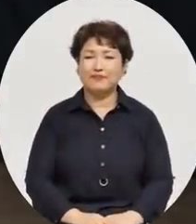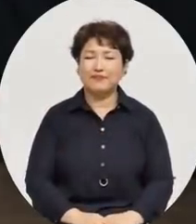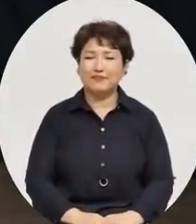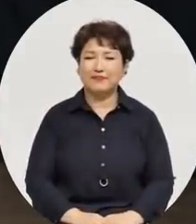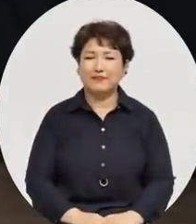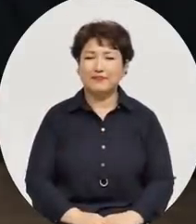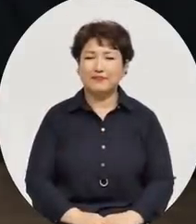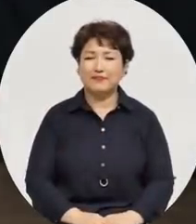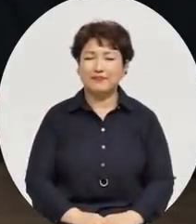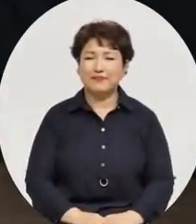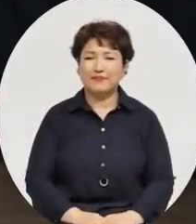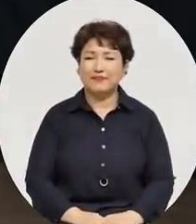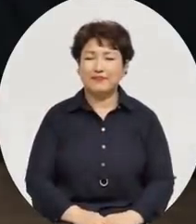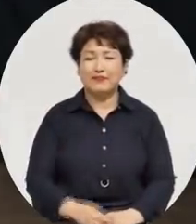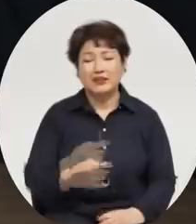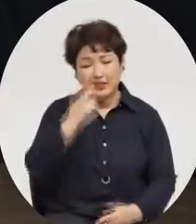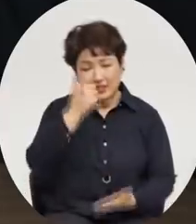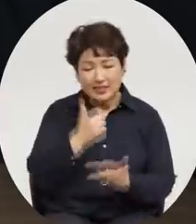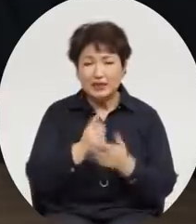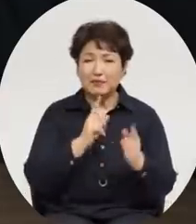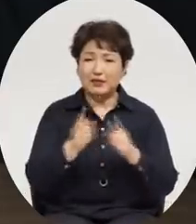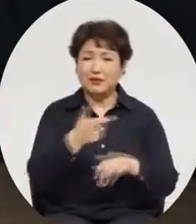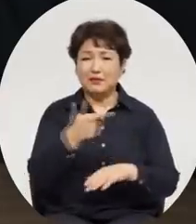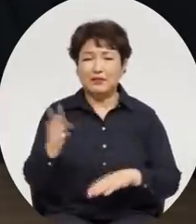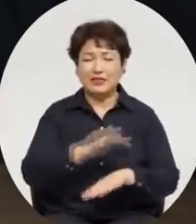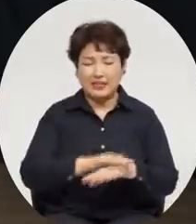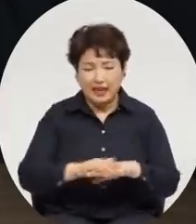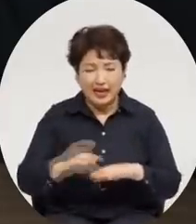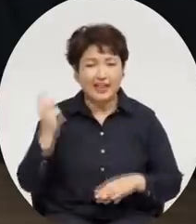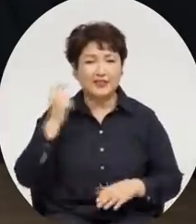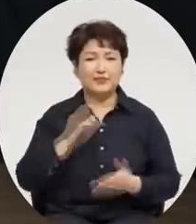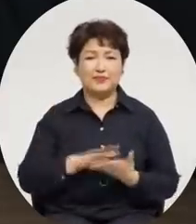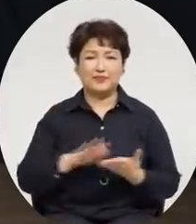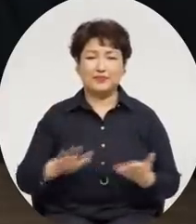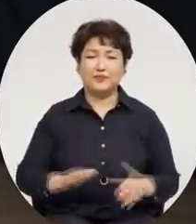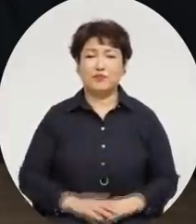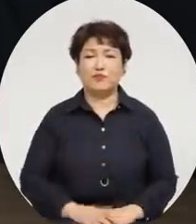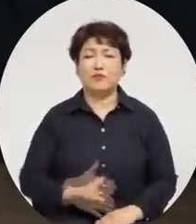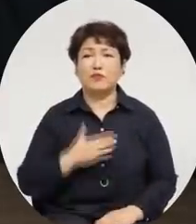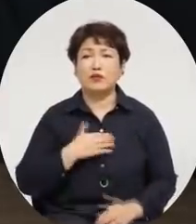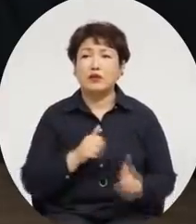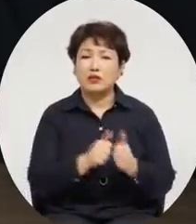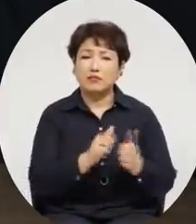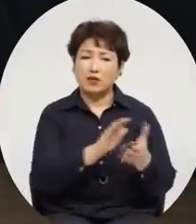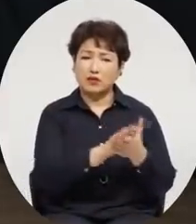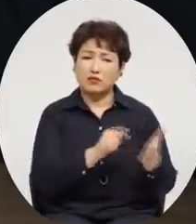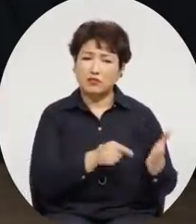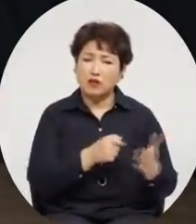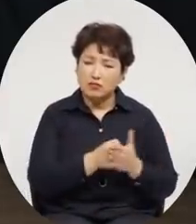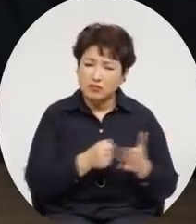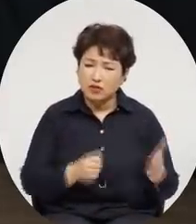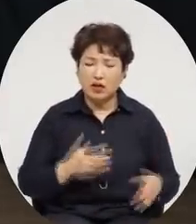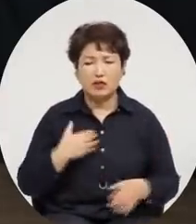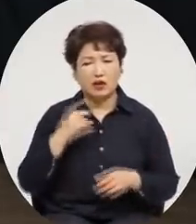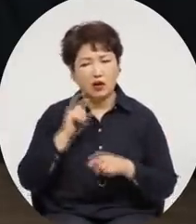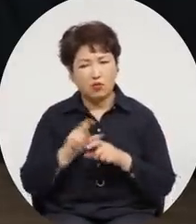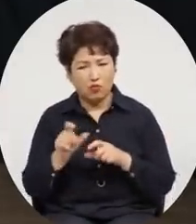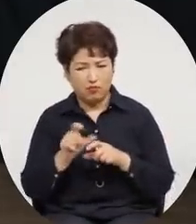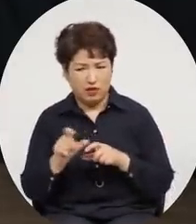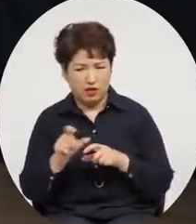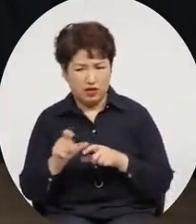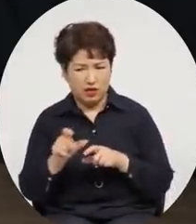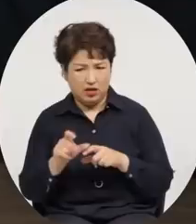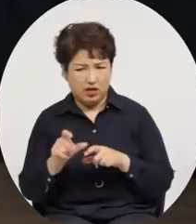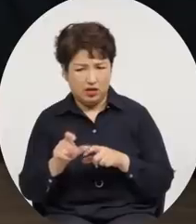네. 네, 스님 말씀 너무 잘 들었습니다. 저는 남자친구 때문에 제가